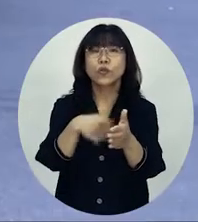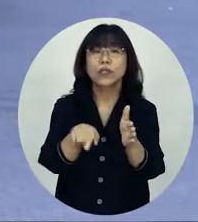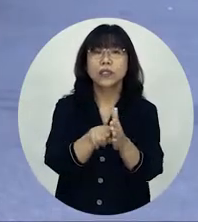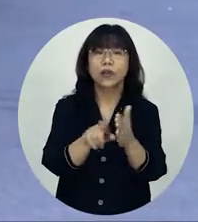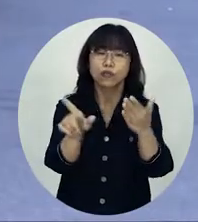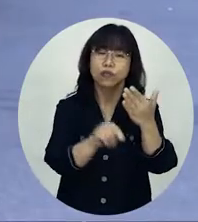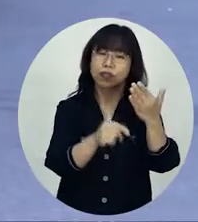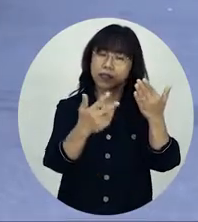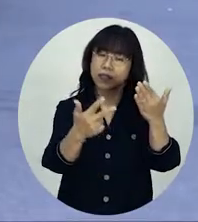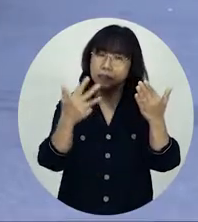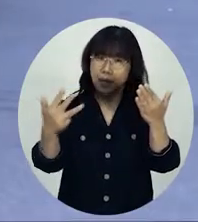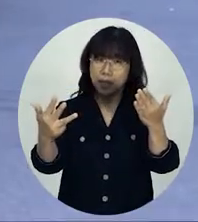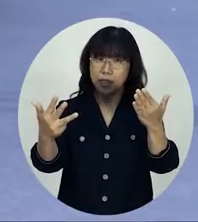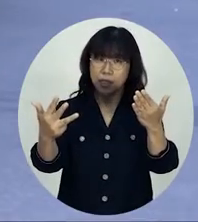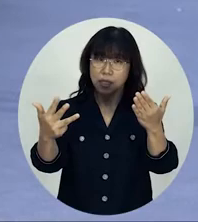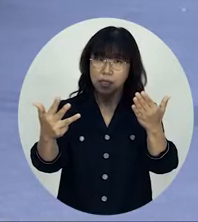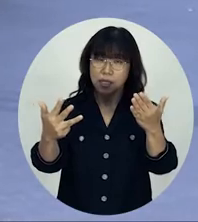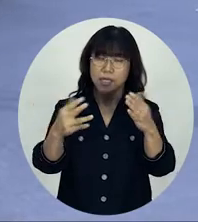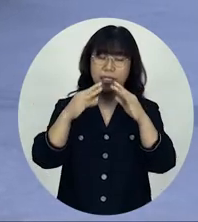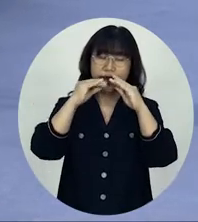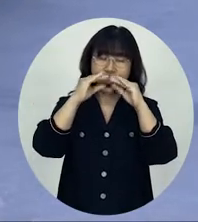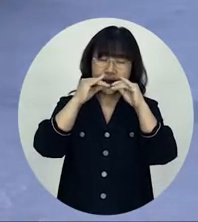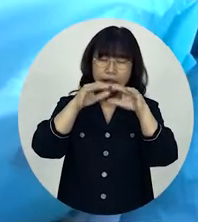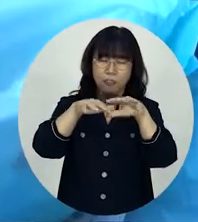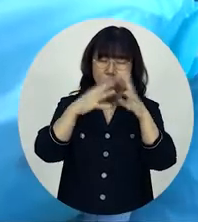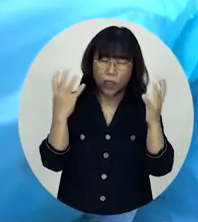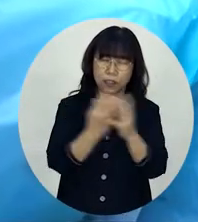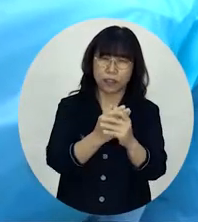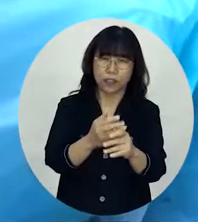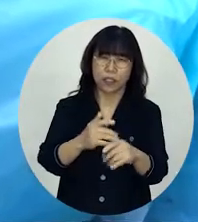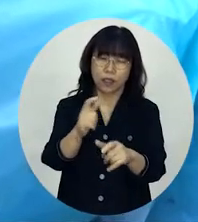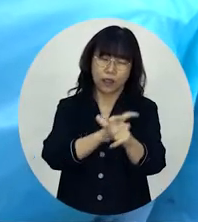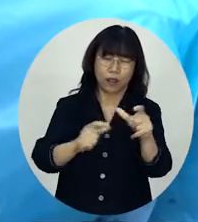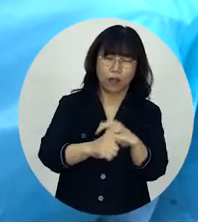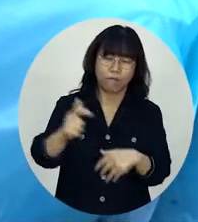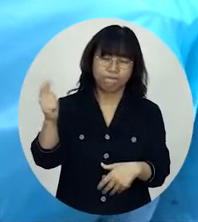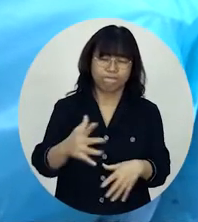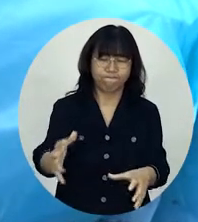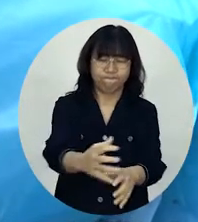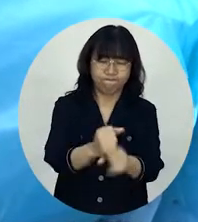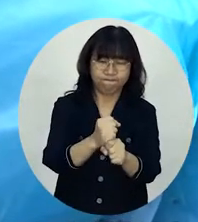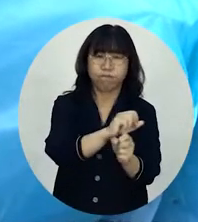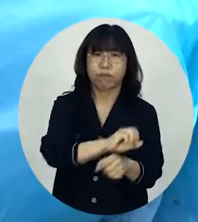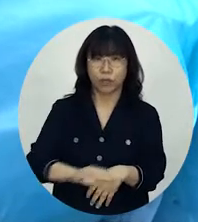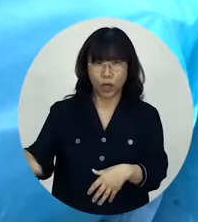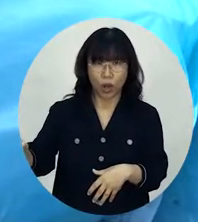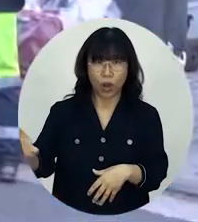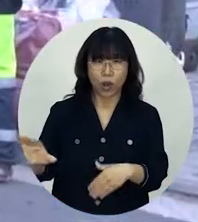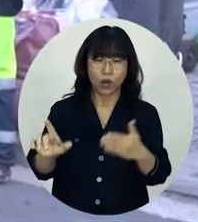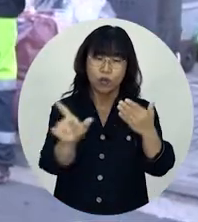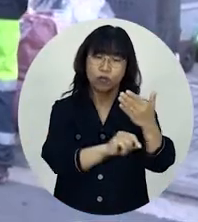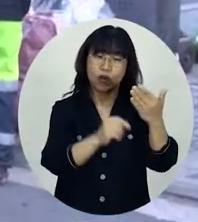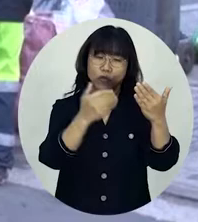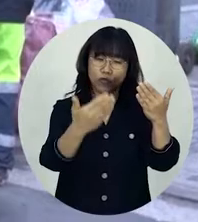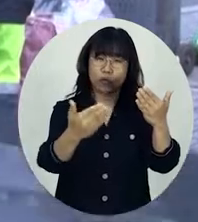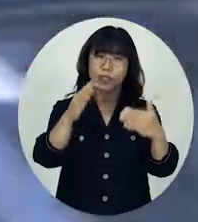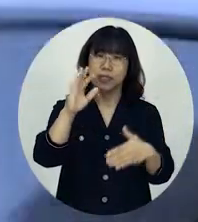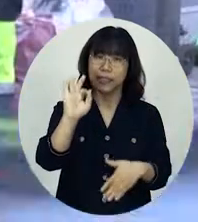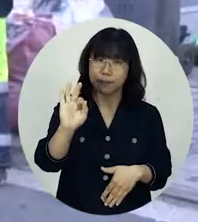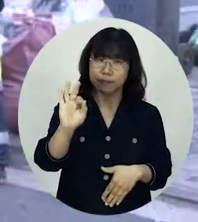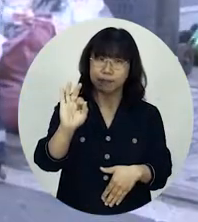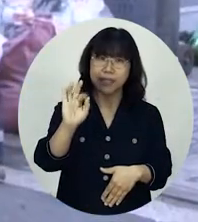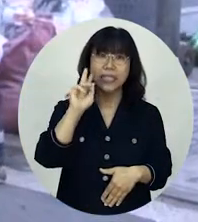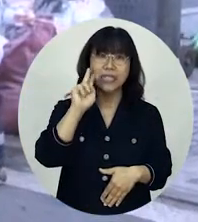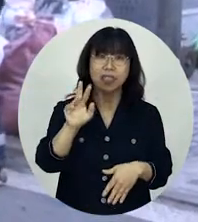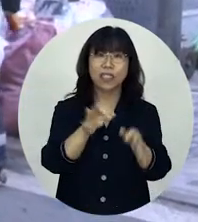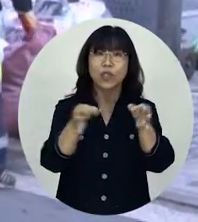8일에는 생활 폐기물 수거를 강화하는 등 집중 청소를 실시합니다. 다만 9월 9일과 10일에는 쓰레기를